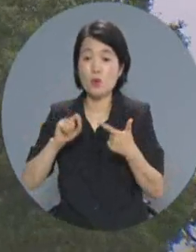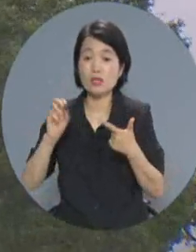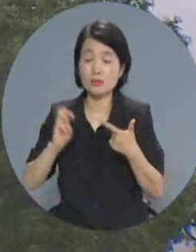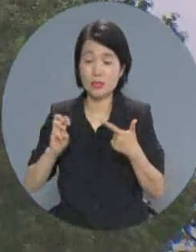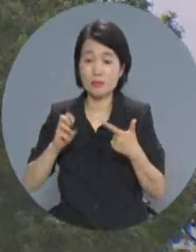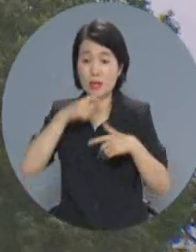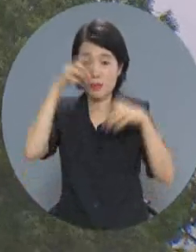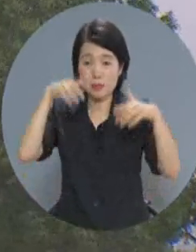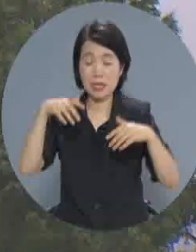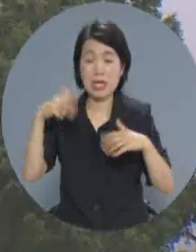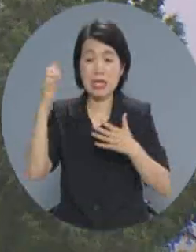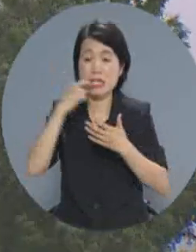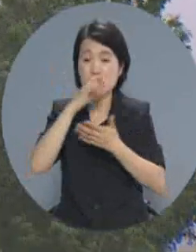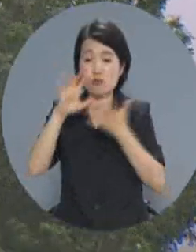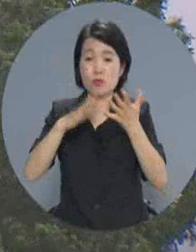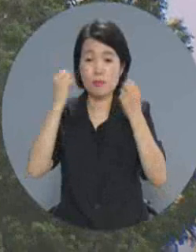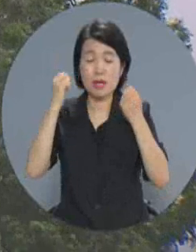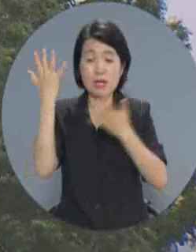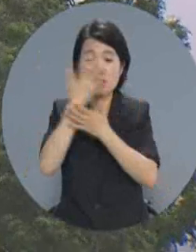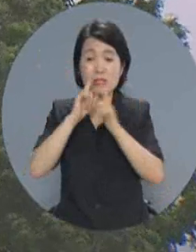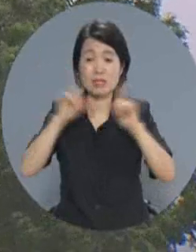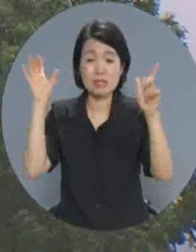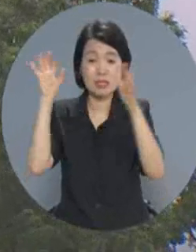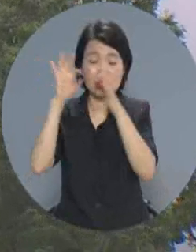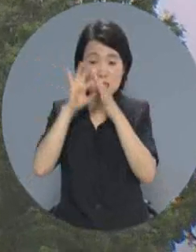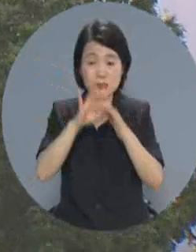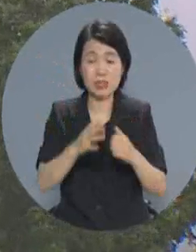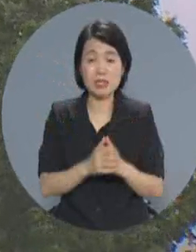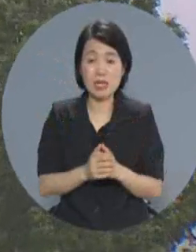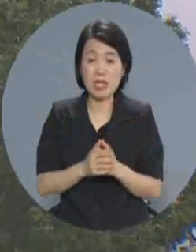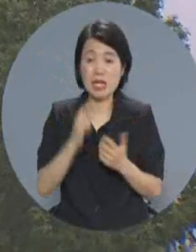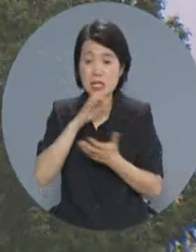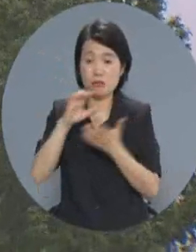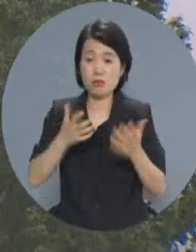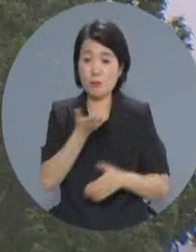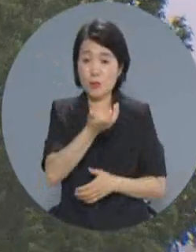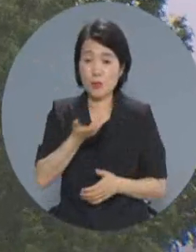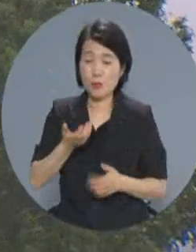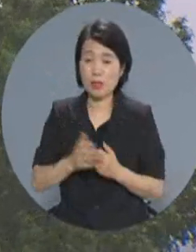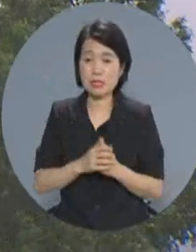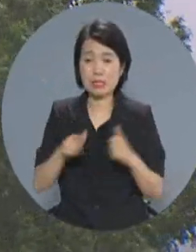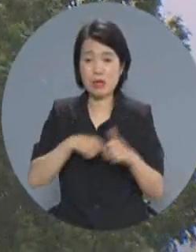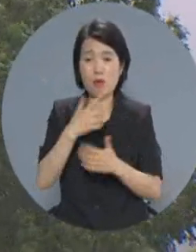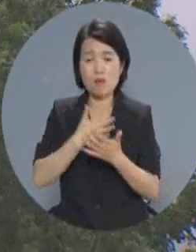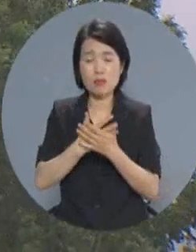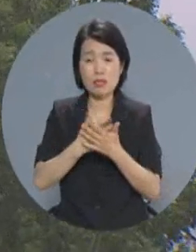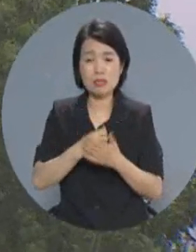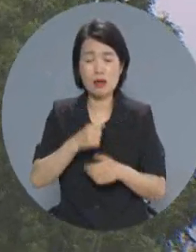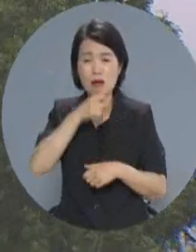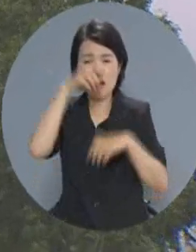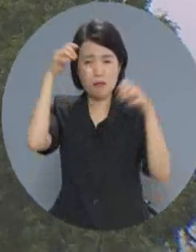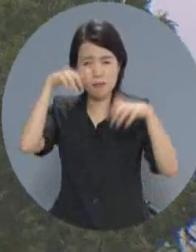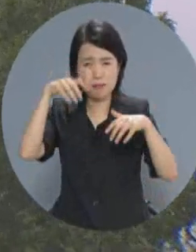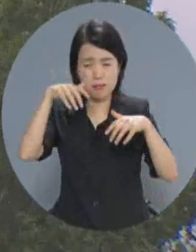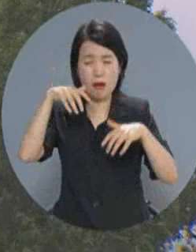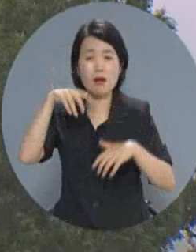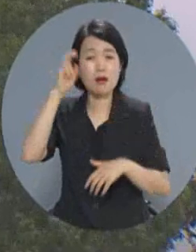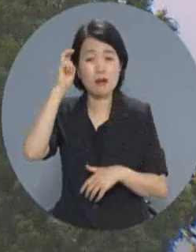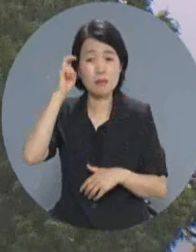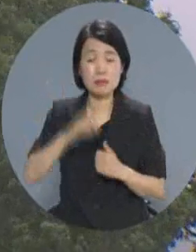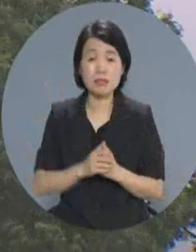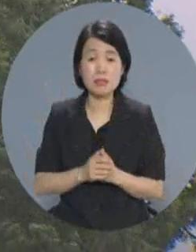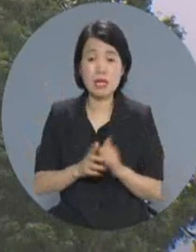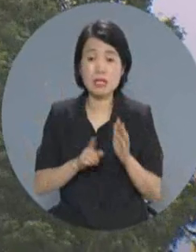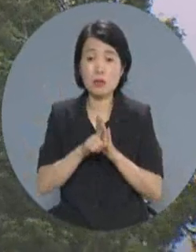흐린 날씨가 이어지겠습니다 정체 전선 의 위치에 따라 대기 불안정으로 인한 강한 소나기도 예상되고 있습니다